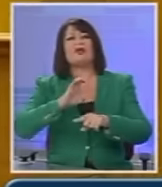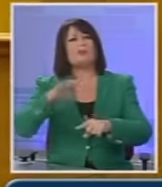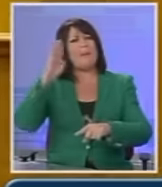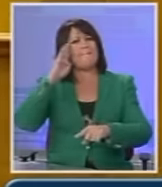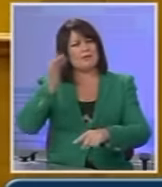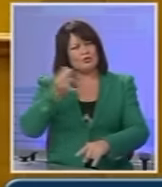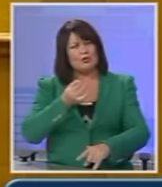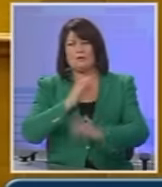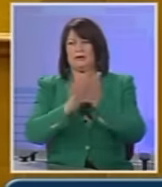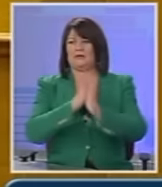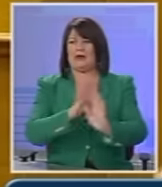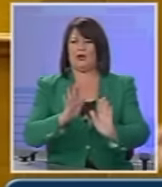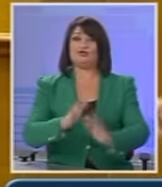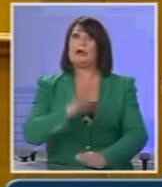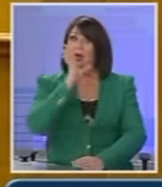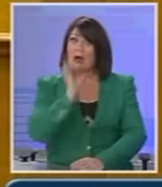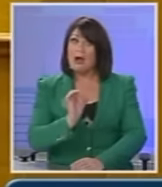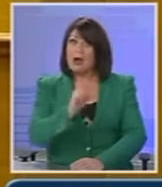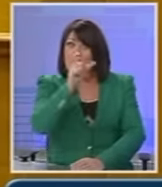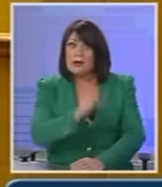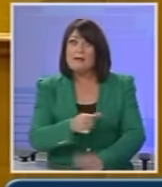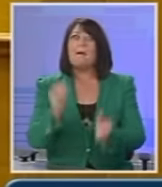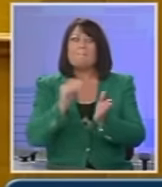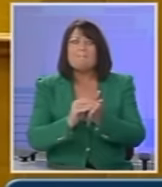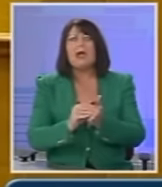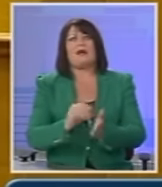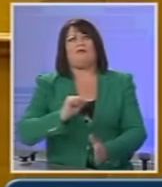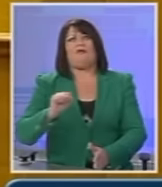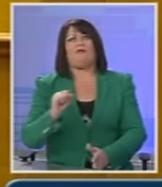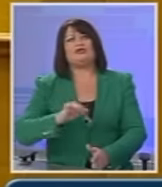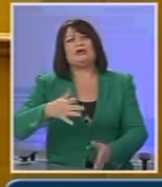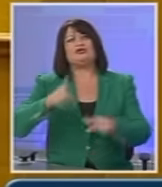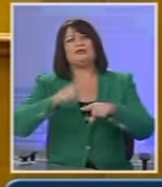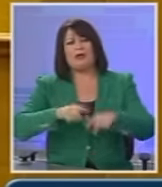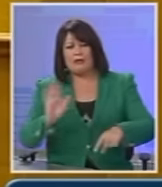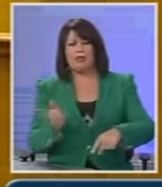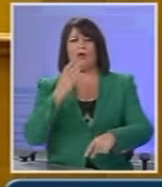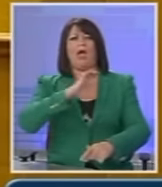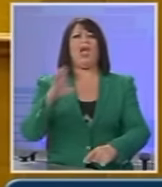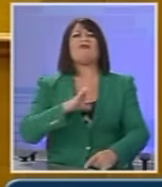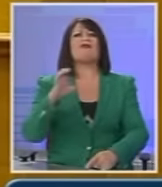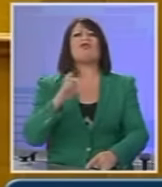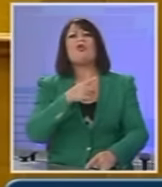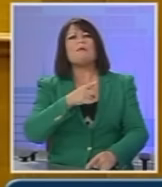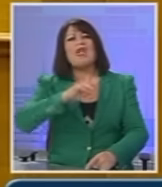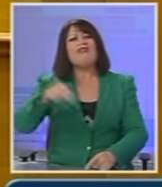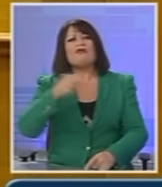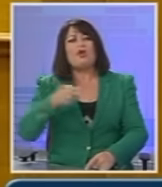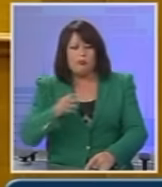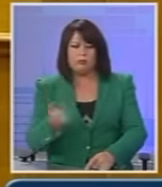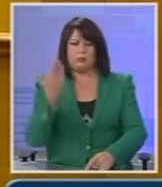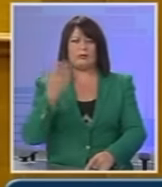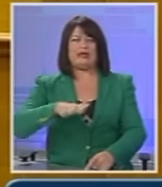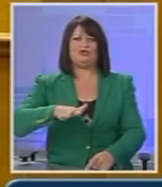Αμερική. Η αλήθεια όμως είναι ότι εσείς το ζωντανέψατε αυτό. Εσείς ζωντανέψατε τον εφιάλτη της εξόδου από το ευρώ με